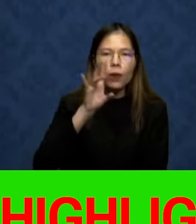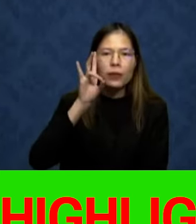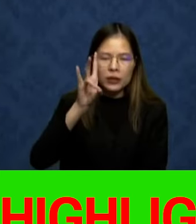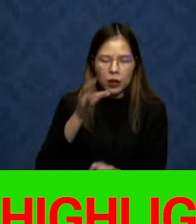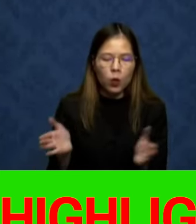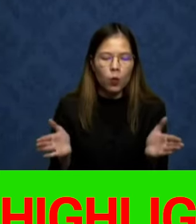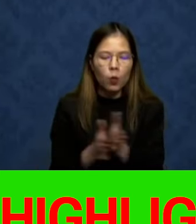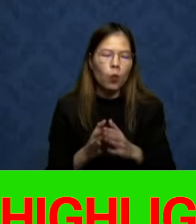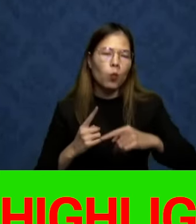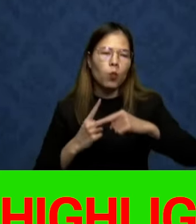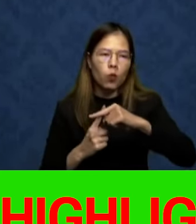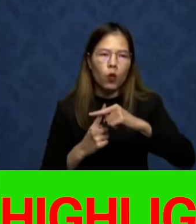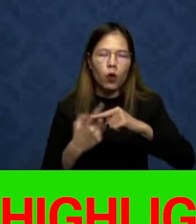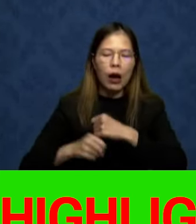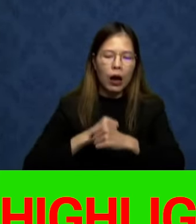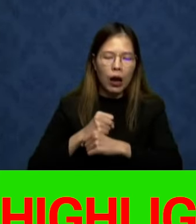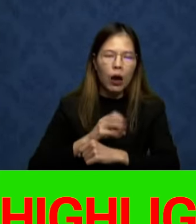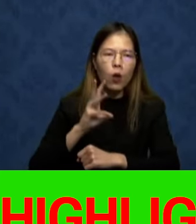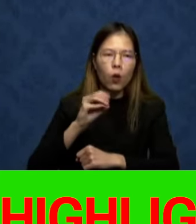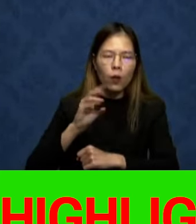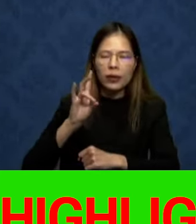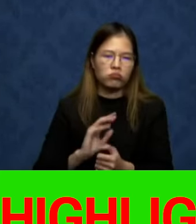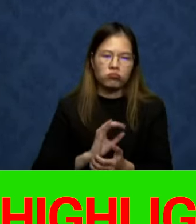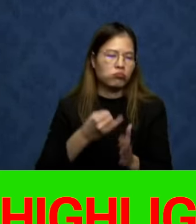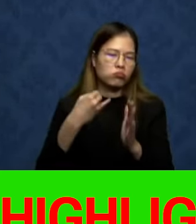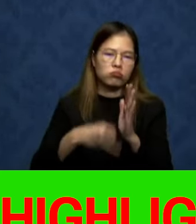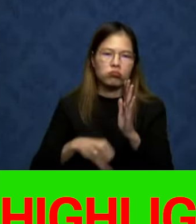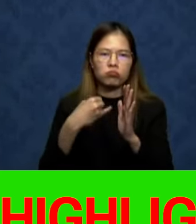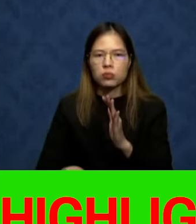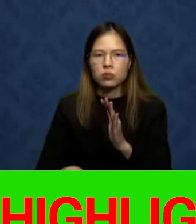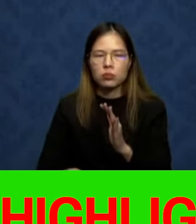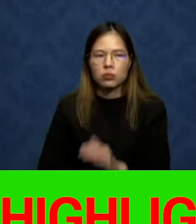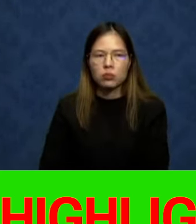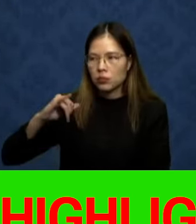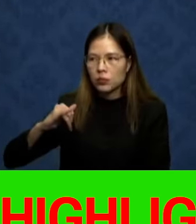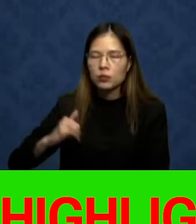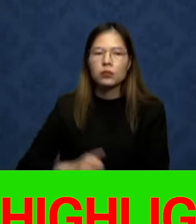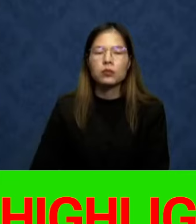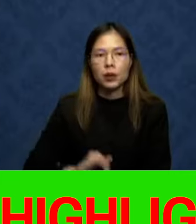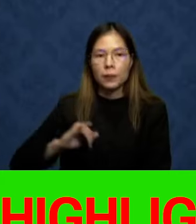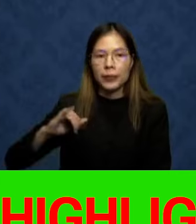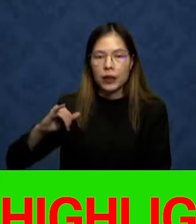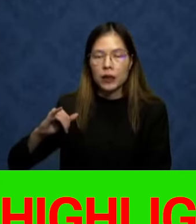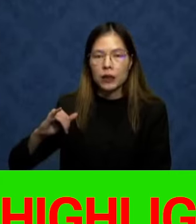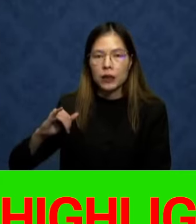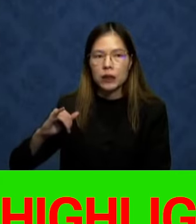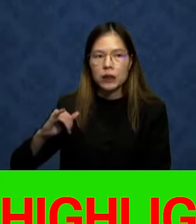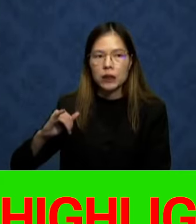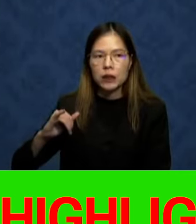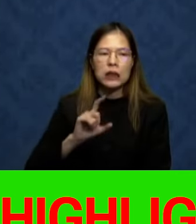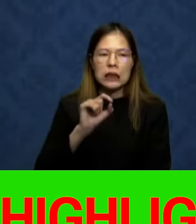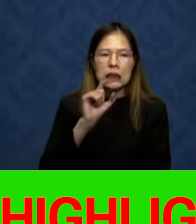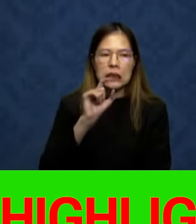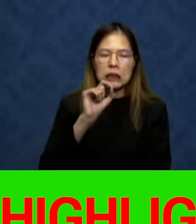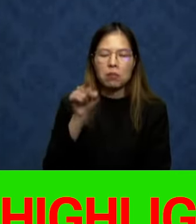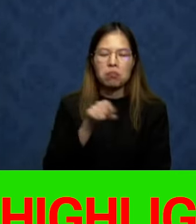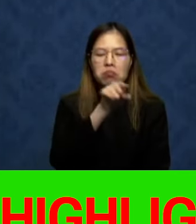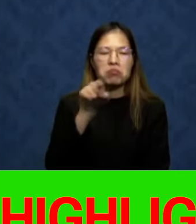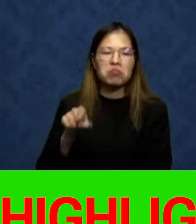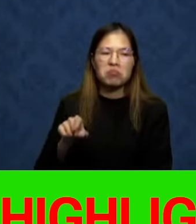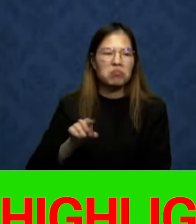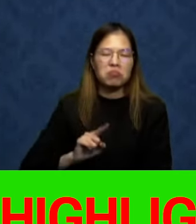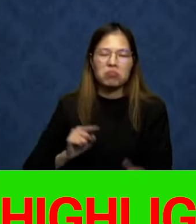วกกับงบประมาณรายจ่ายเพิ่มเติมปี67จะผิดเพี้ยนแล้วก็อาจจะไม่ถึงร้อยละ20ของงบประมาณร